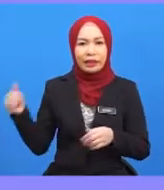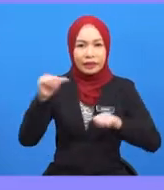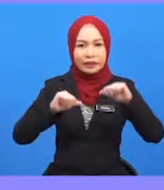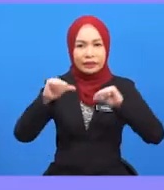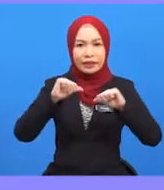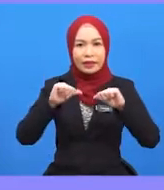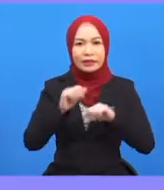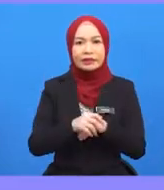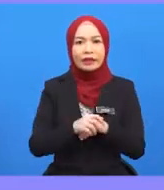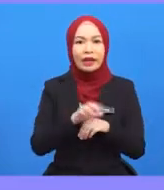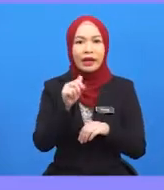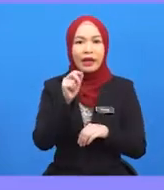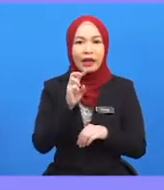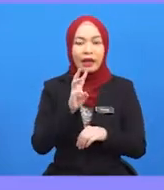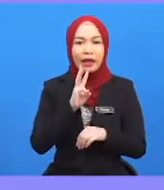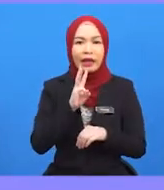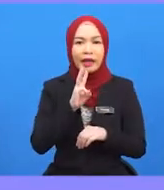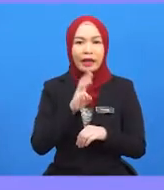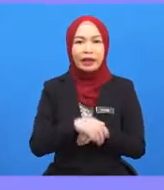dan isulin.